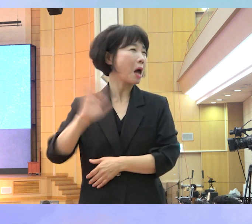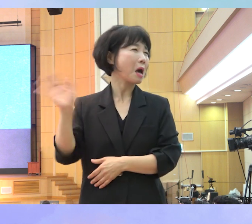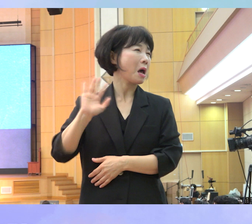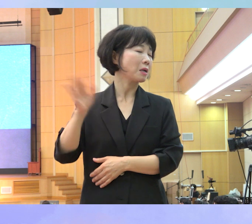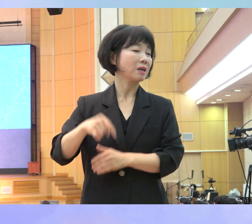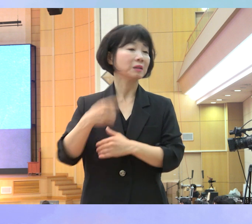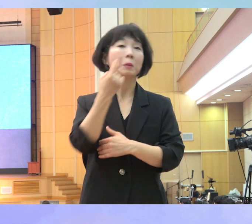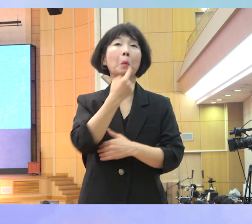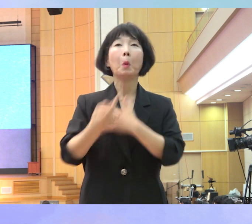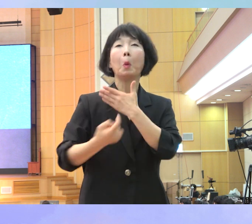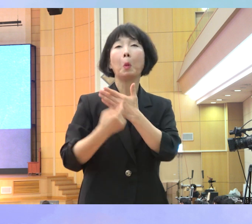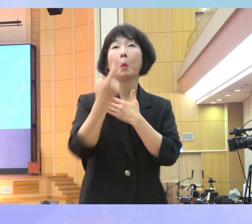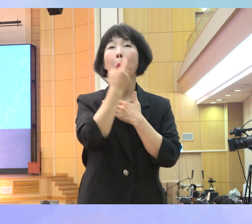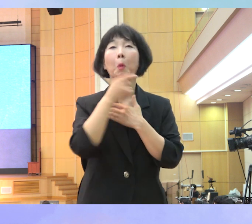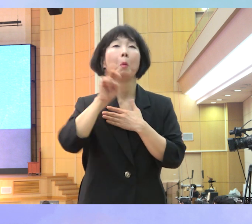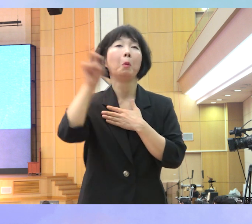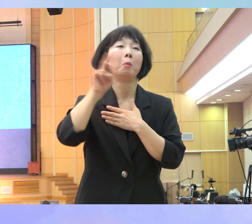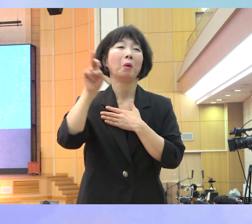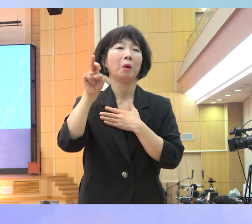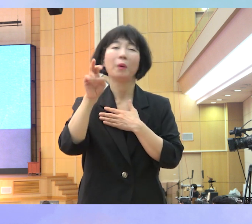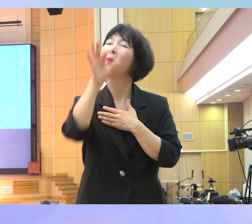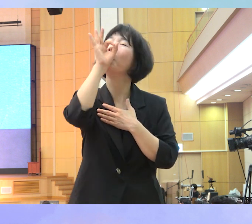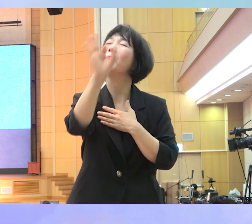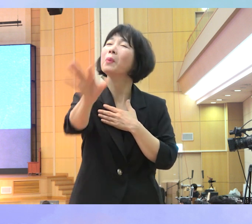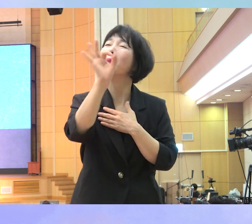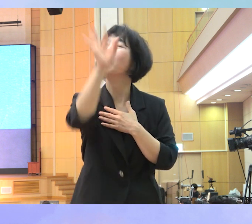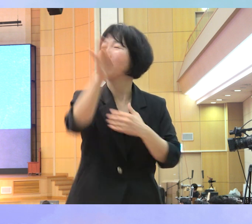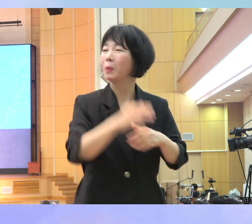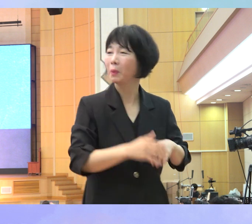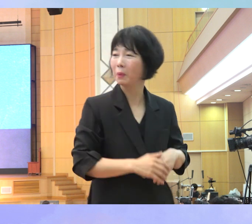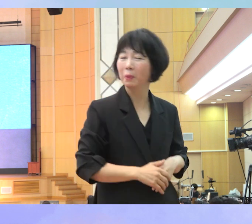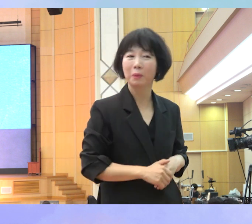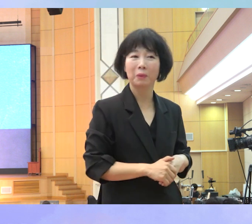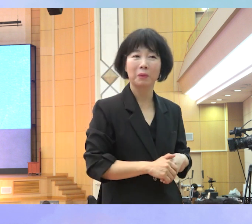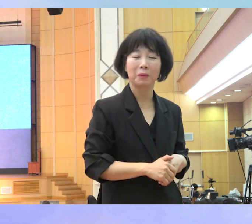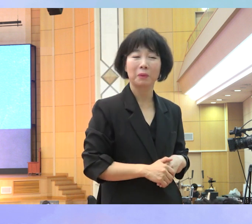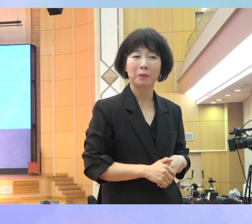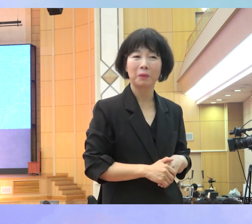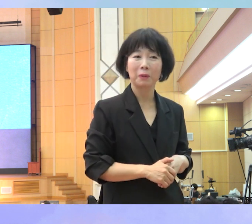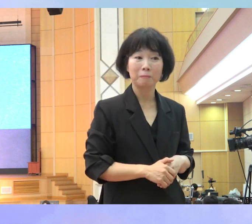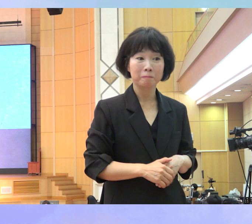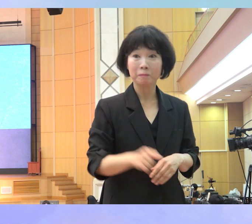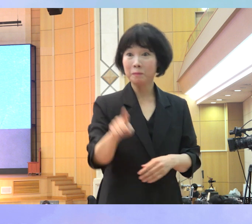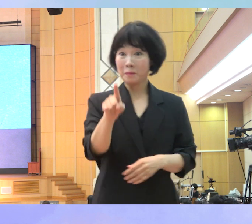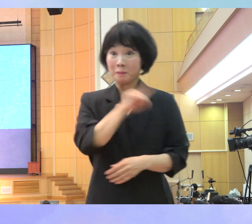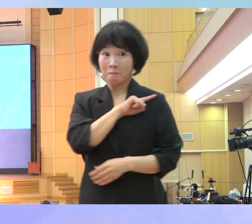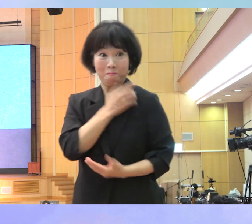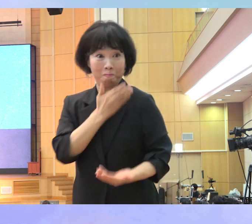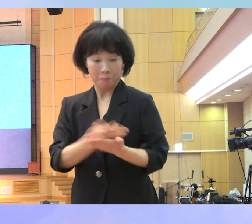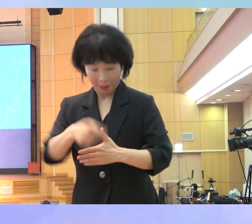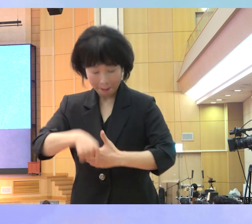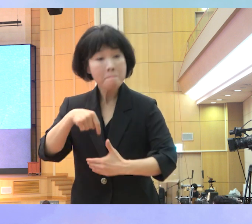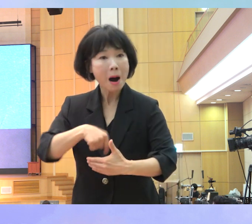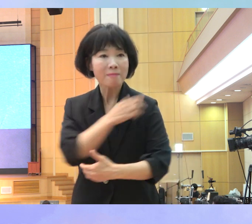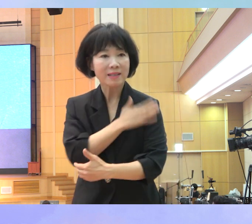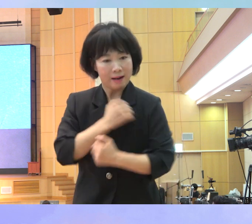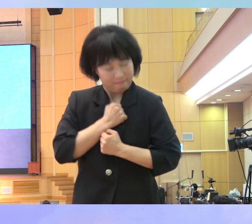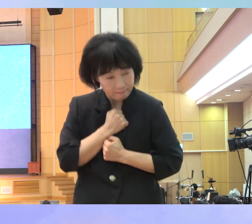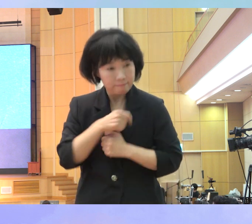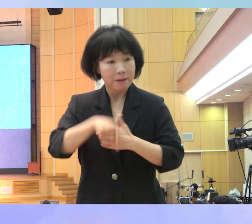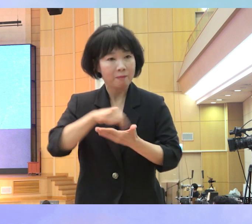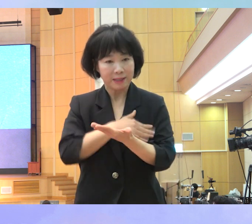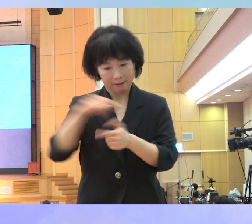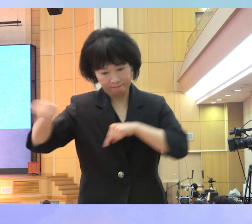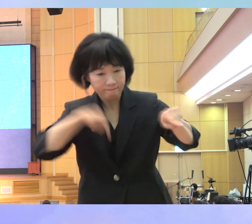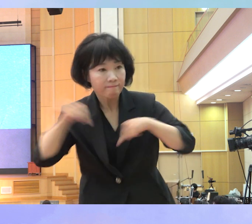거예요. 그래서 말에 힘이 있으려면요, 마음을 먼저 점검하셔야 되고, 이 마음을 잘 다스릴 수 있게 기도하셔야 되는 거예요.